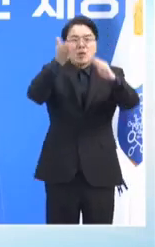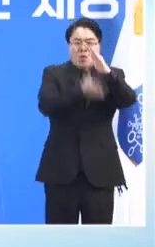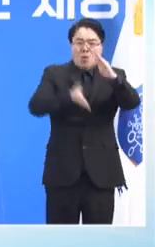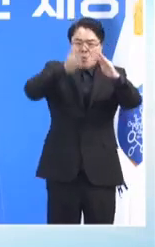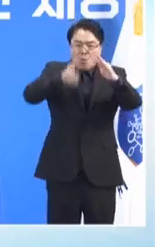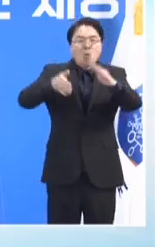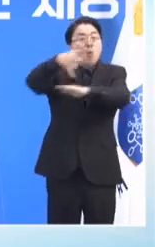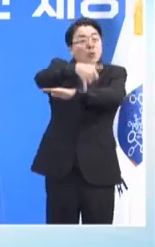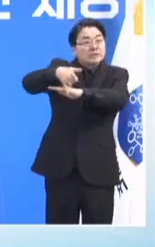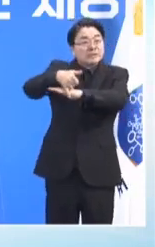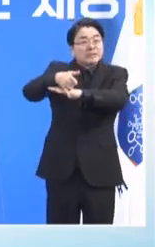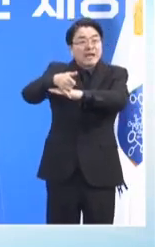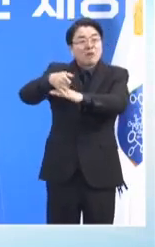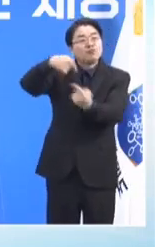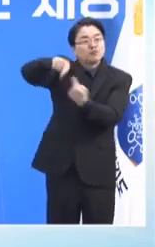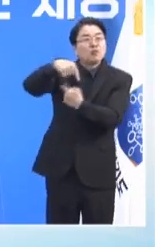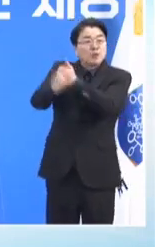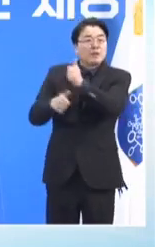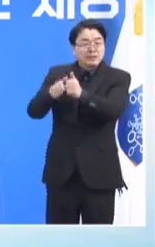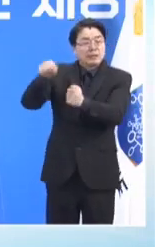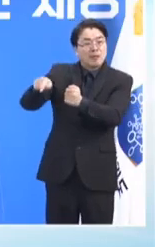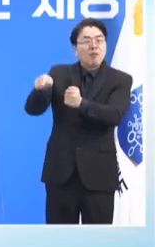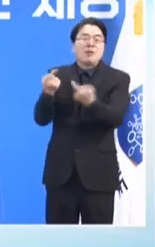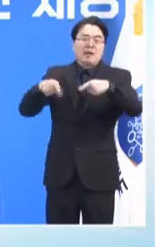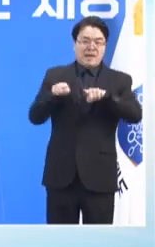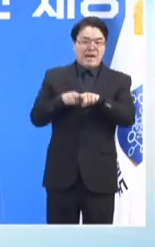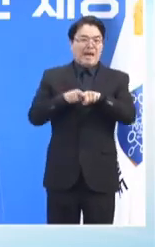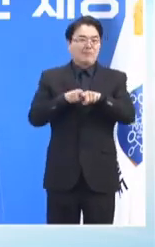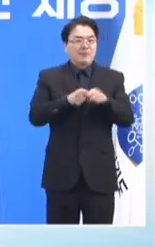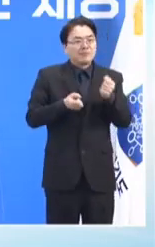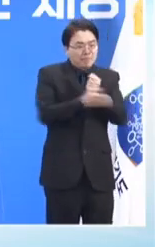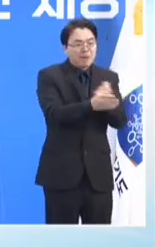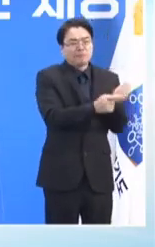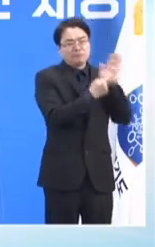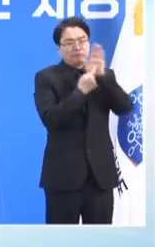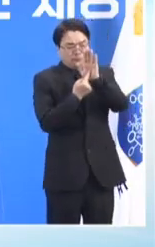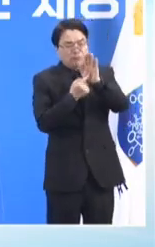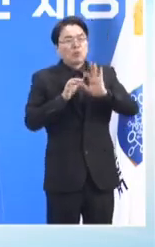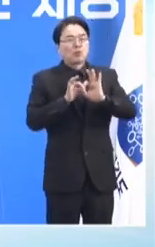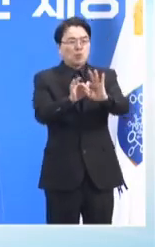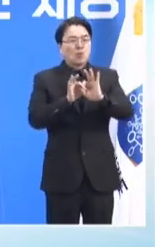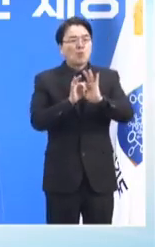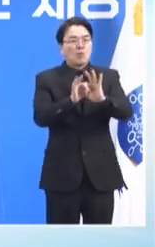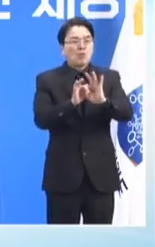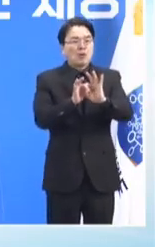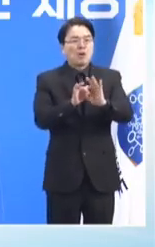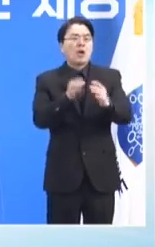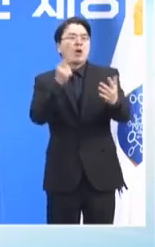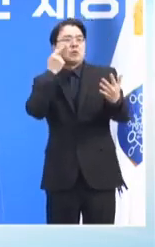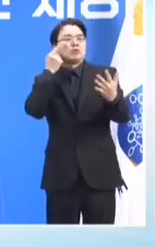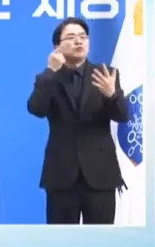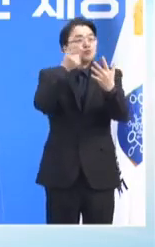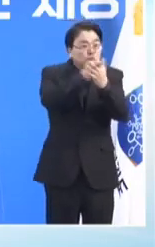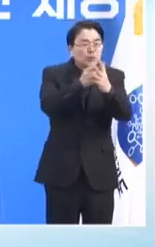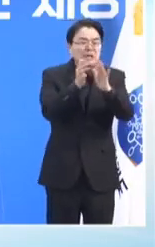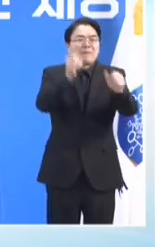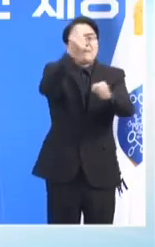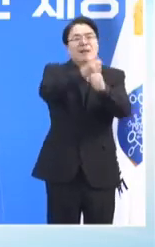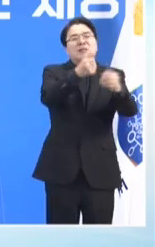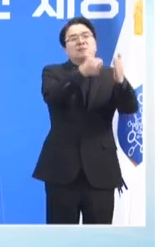위원회 운영 시 조류 충돌 저감 조치에 대한 반영 여부 심의를 통해서 투명 인공 구조물이